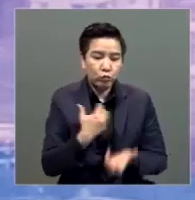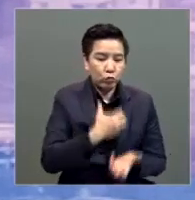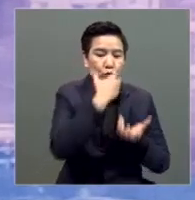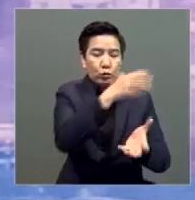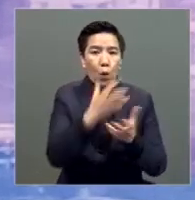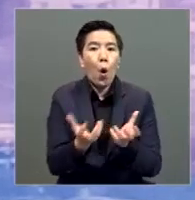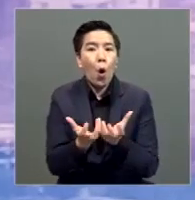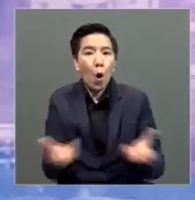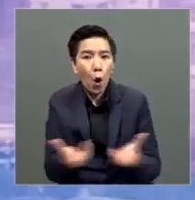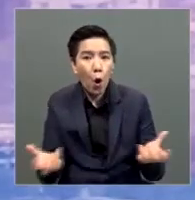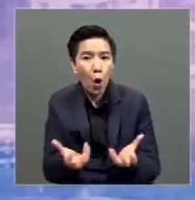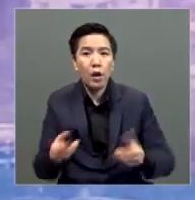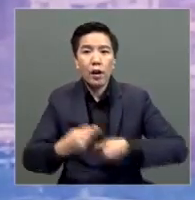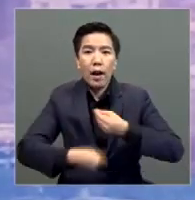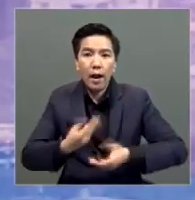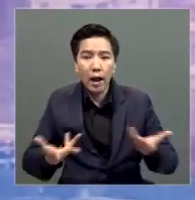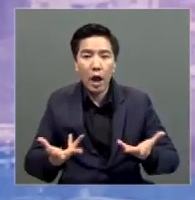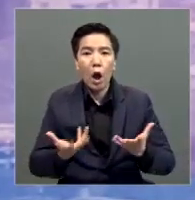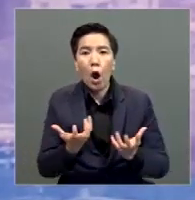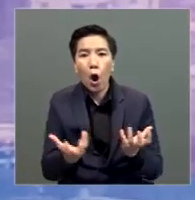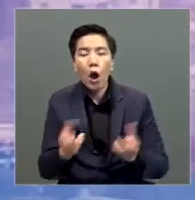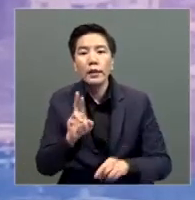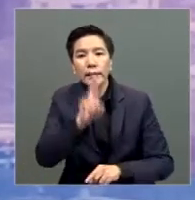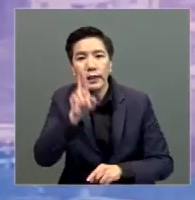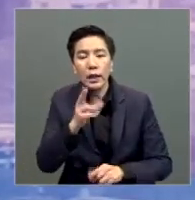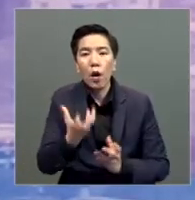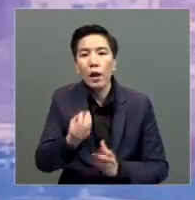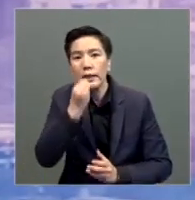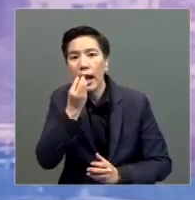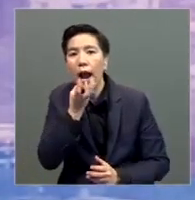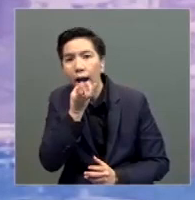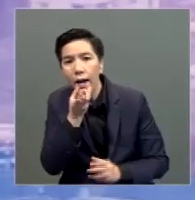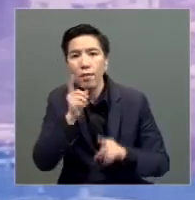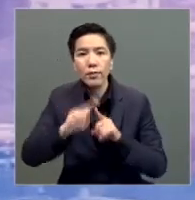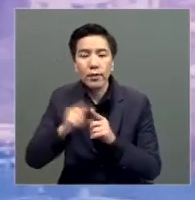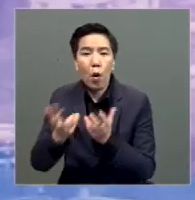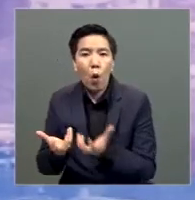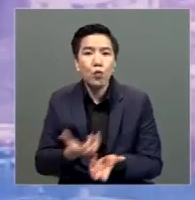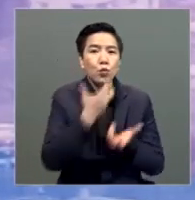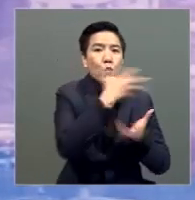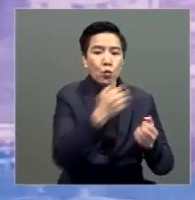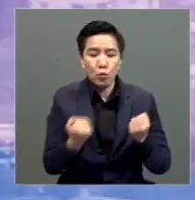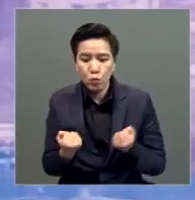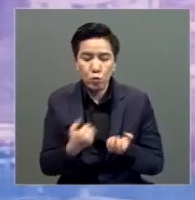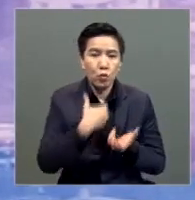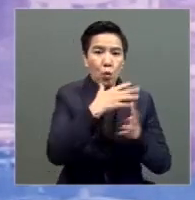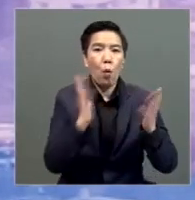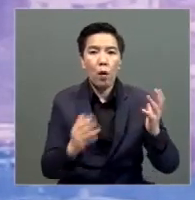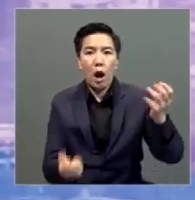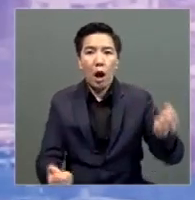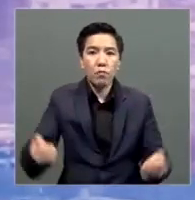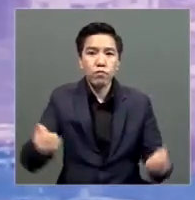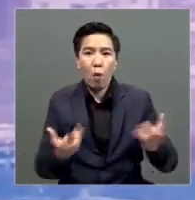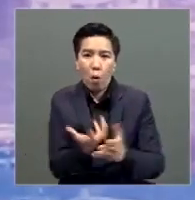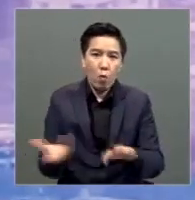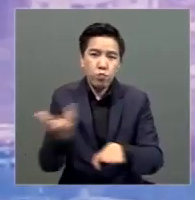ขนส่งสินค้าอุปโภคบริโภคเช่นข้าวปลาอาหารพวกที่ต้องขับรถและ